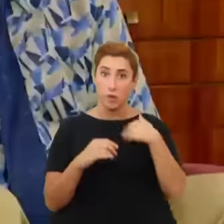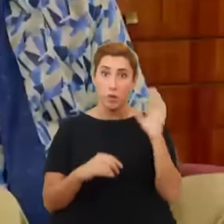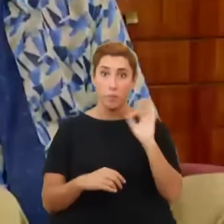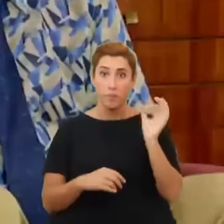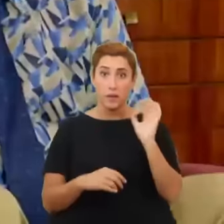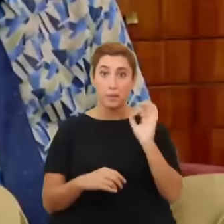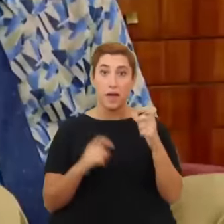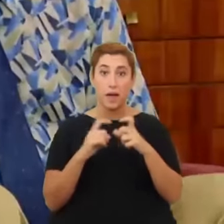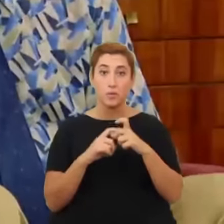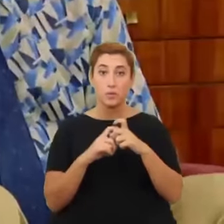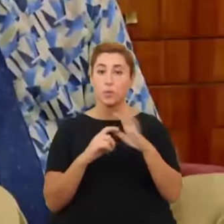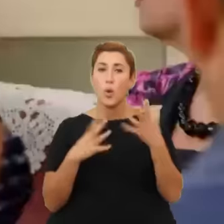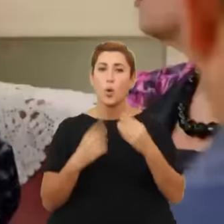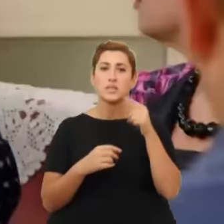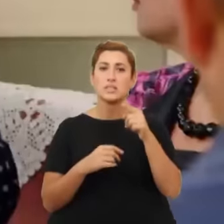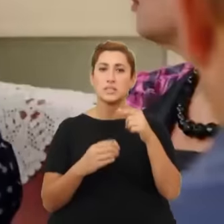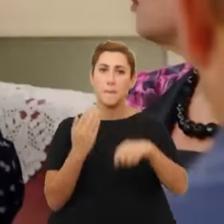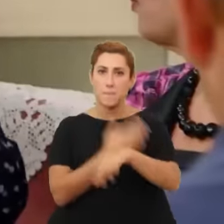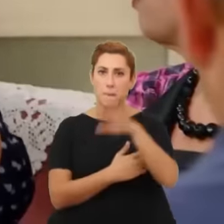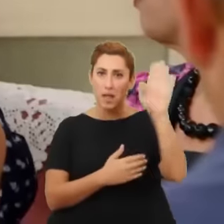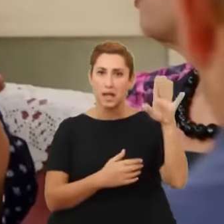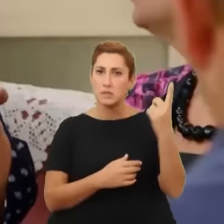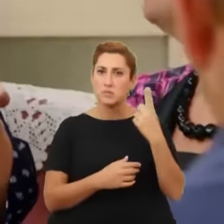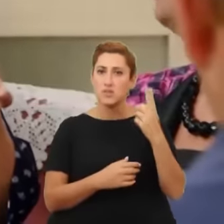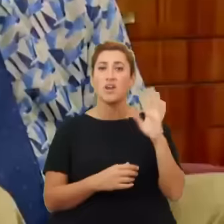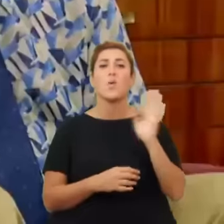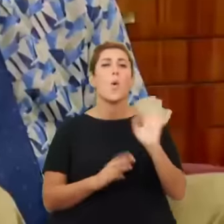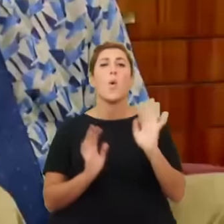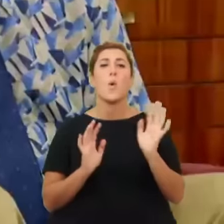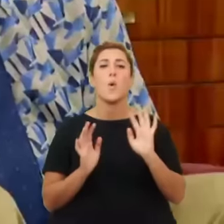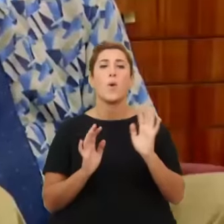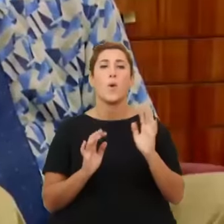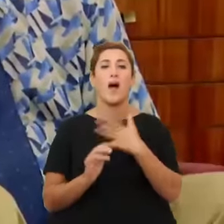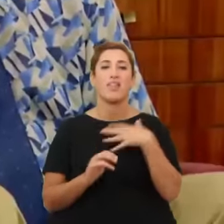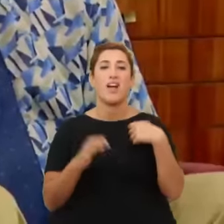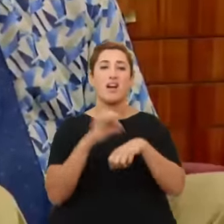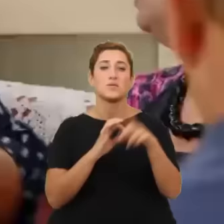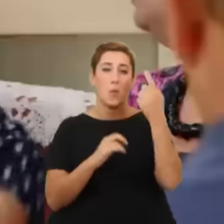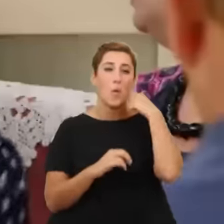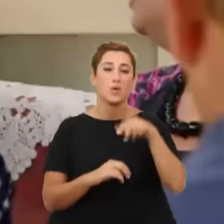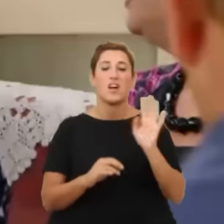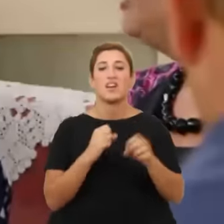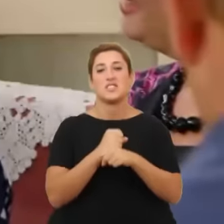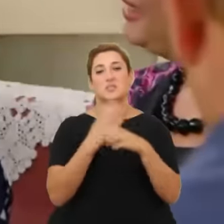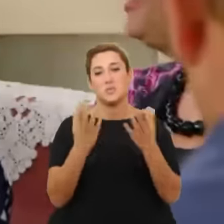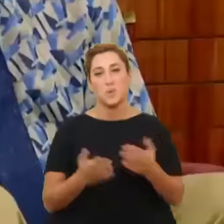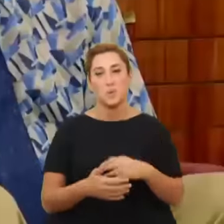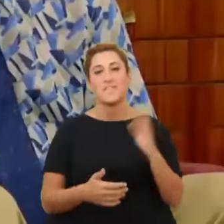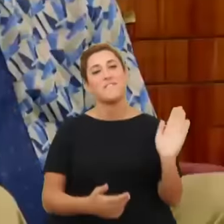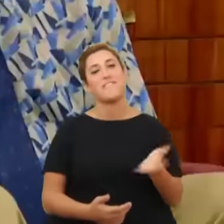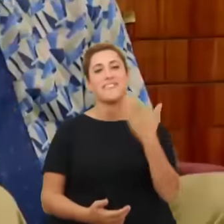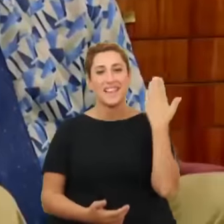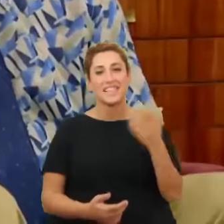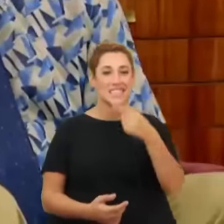değil mi? Ergun ne oldu siz memleketteydiniz bir şeydi. Ya. Ha? Annem hastaydı da ondan. Ah geçmiş olsun.